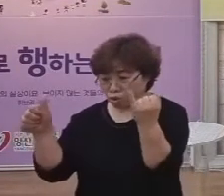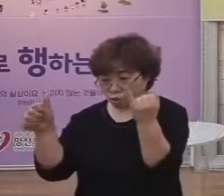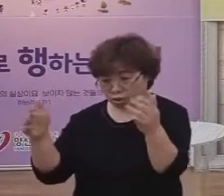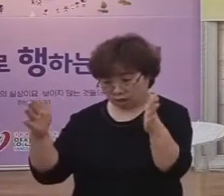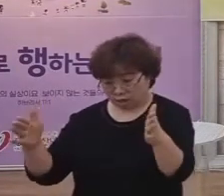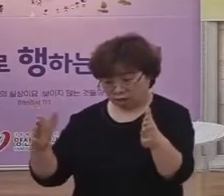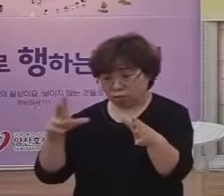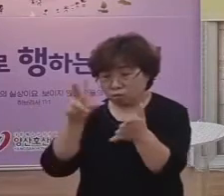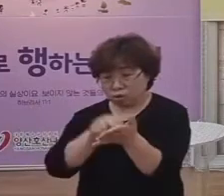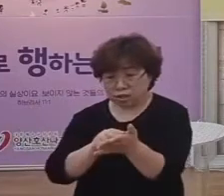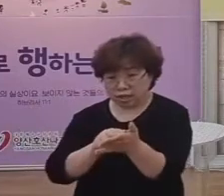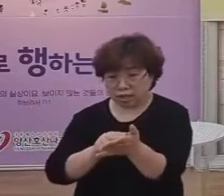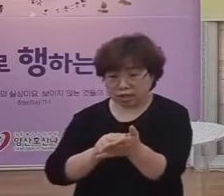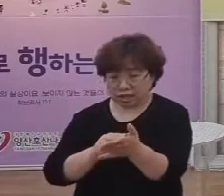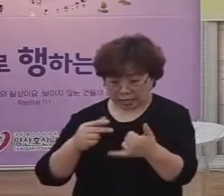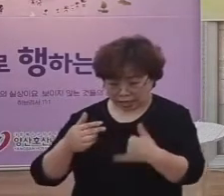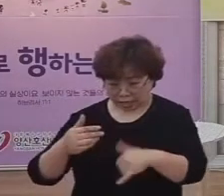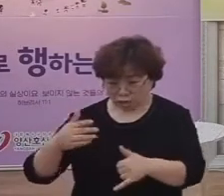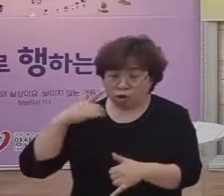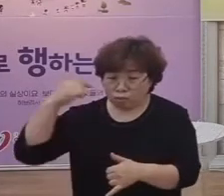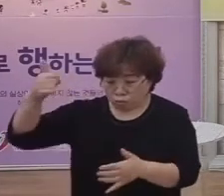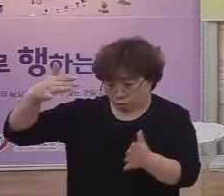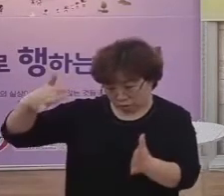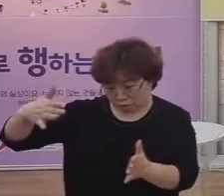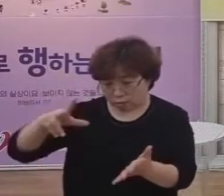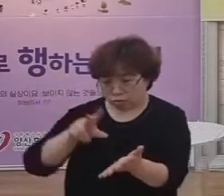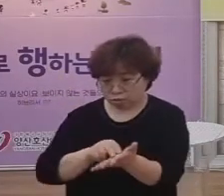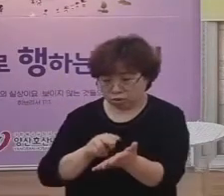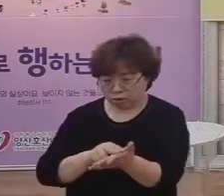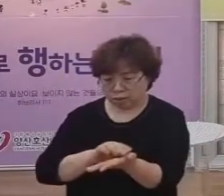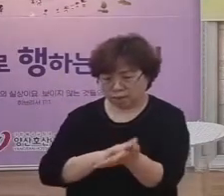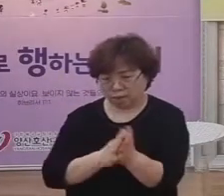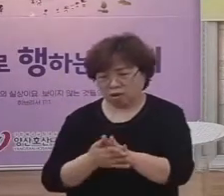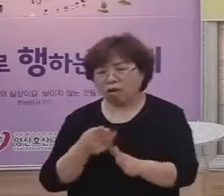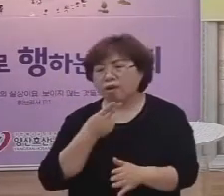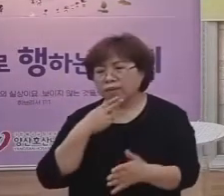내가 하고 있는 그 모습이 안 바뀌고 똑같은데